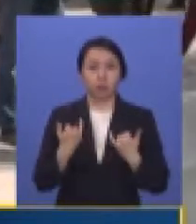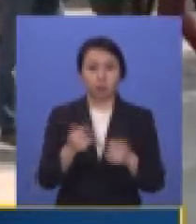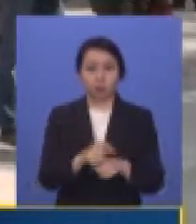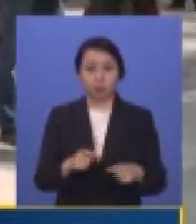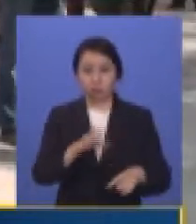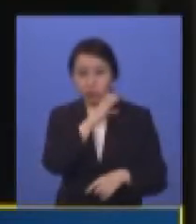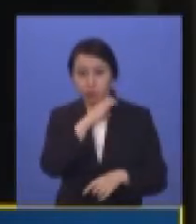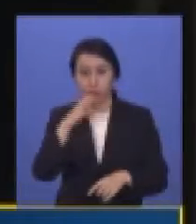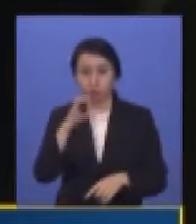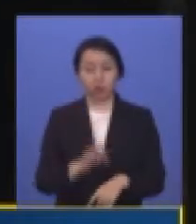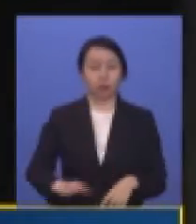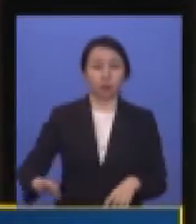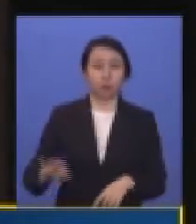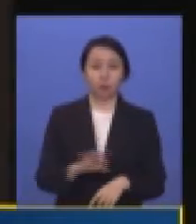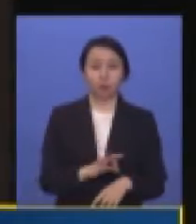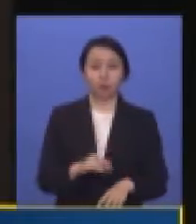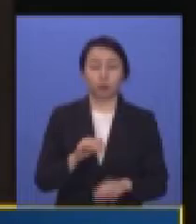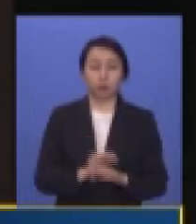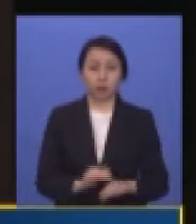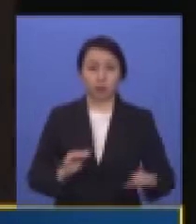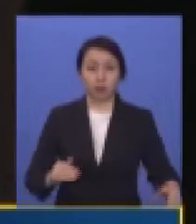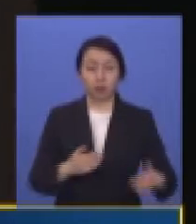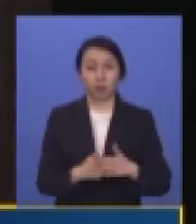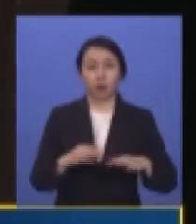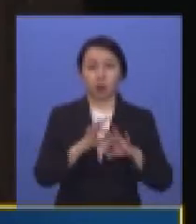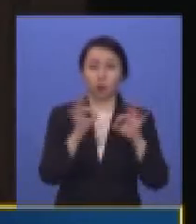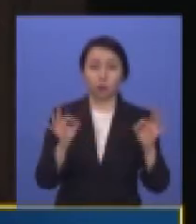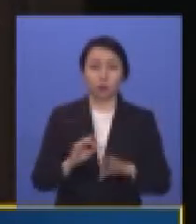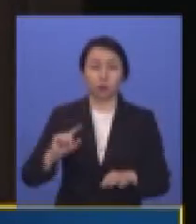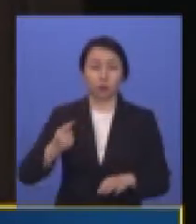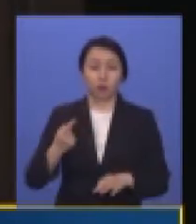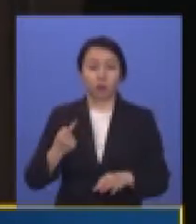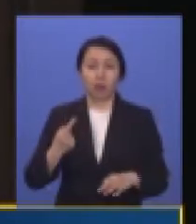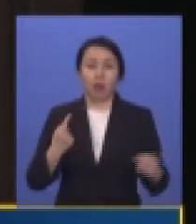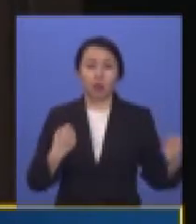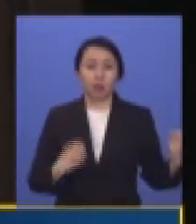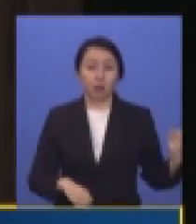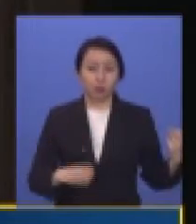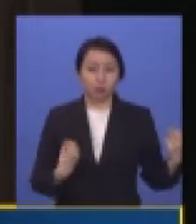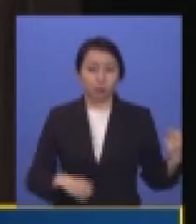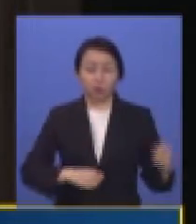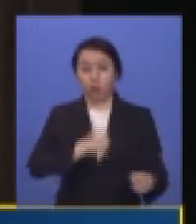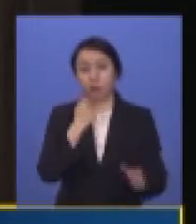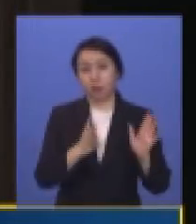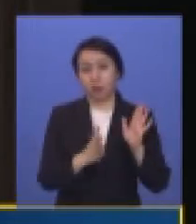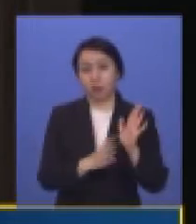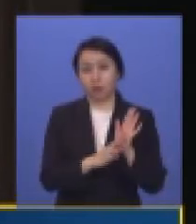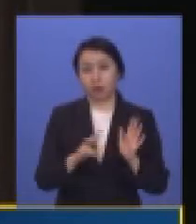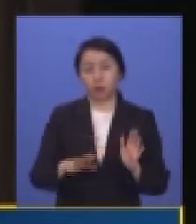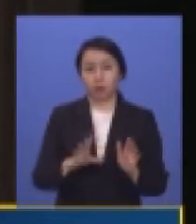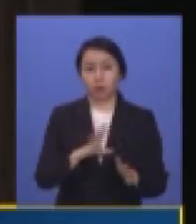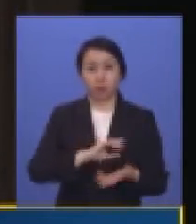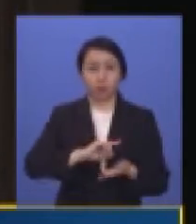гражданин Северо-Казахстанской области». Он с детства близок к искусству, впервые взял в руки дамбру в возрасте 9 лет. Впоследствии